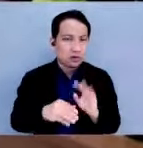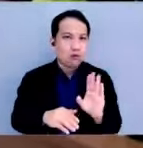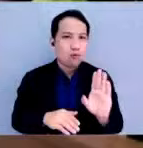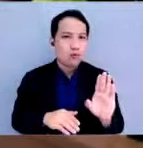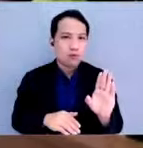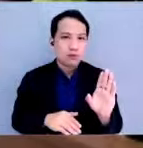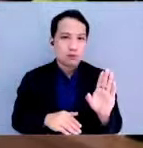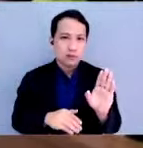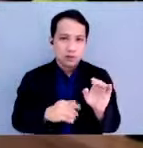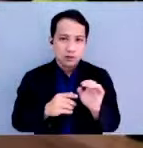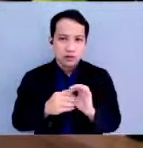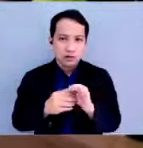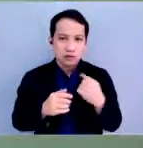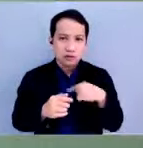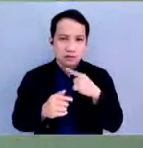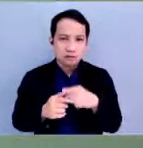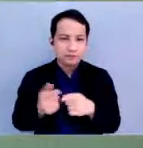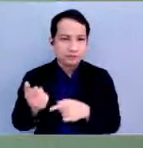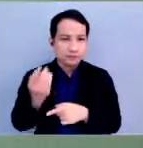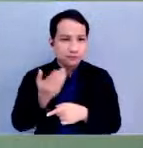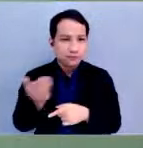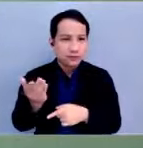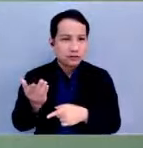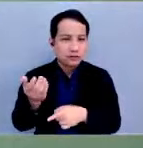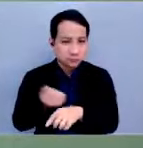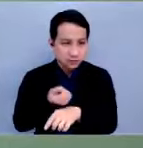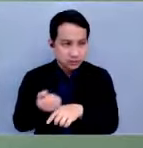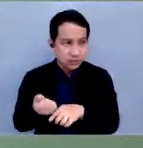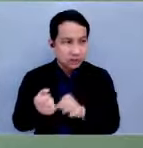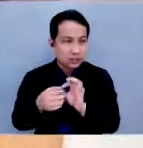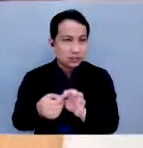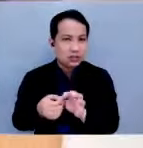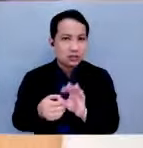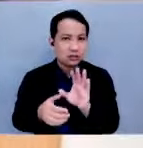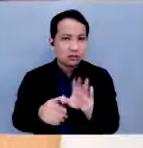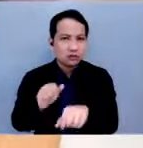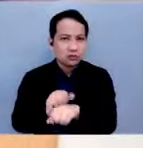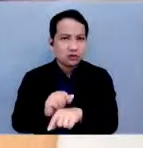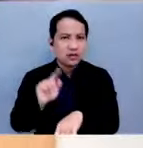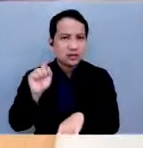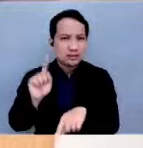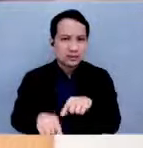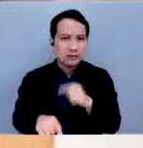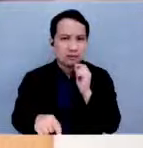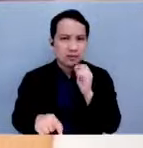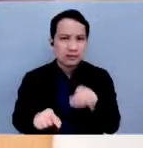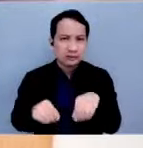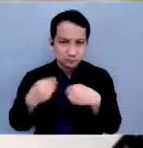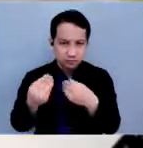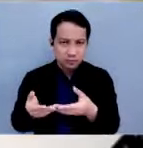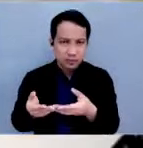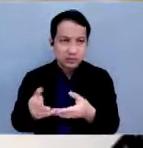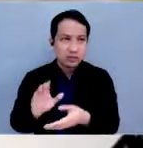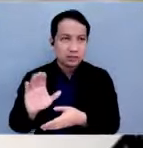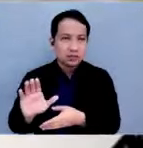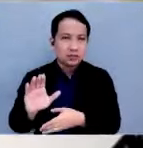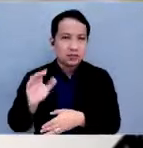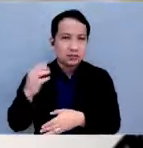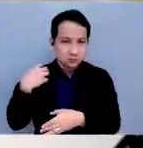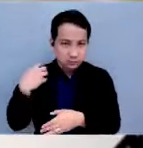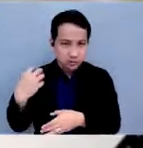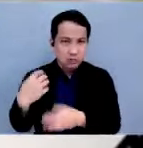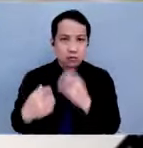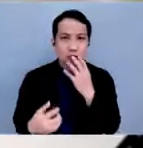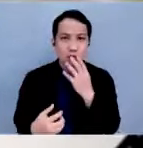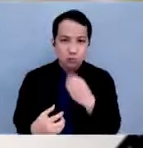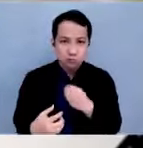earned na o pinaghirapan na ng empleyado kung kaya't marapat na ibigay ng employer. Ang sinumang